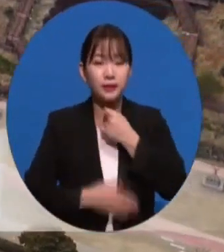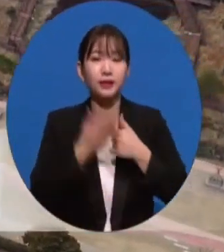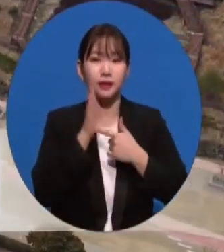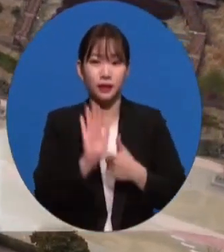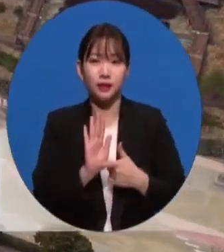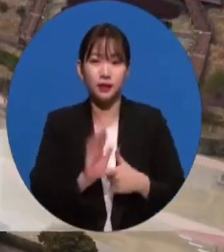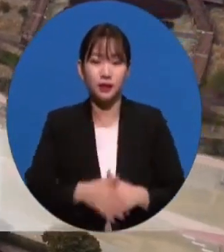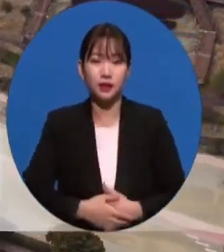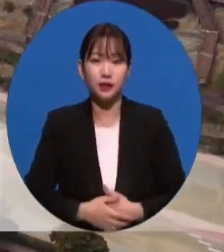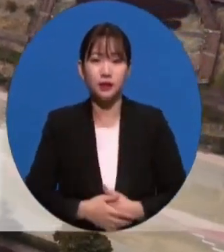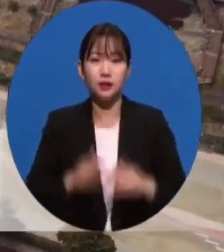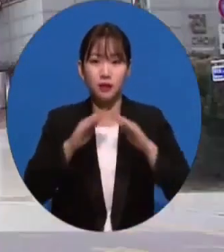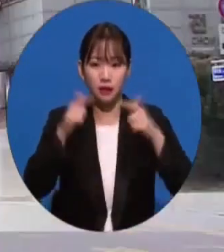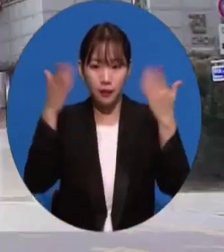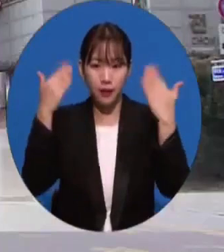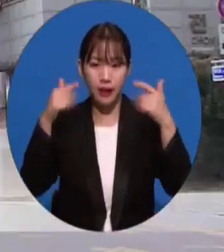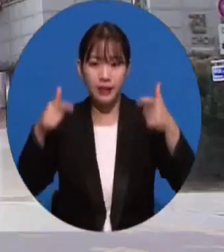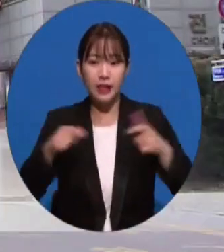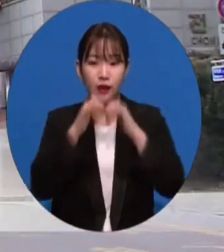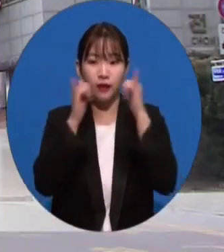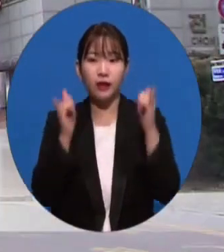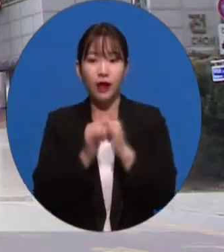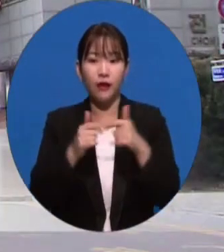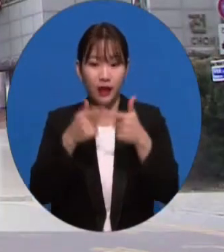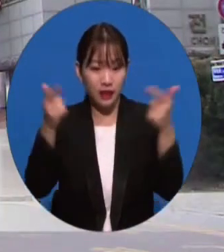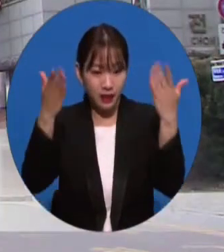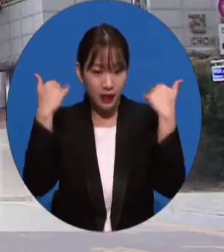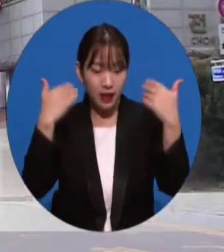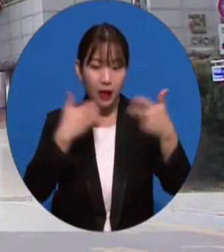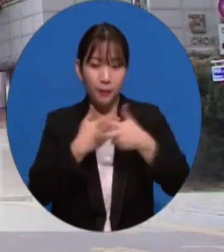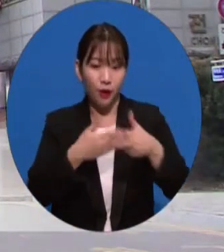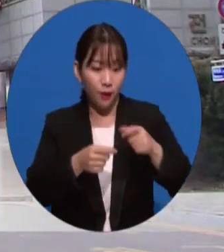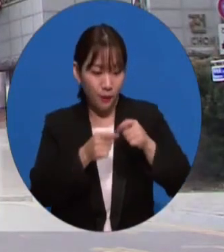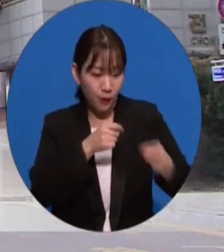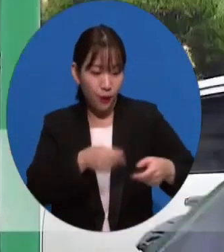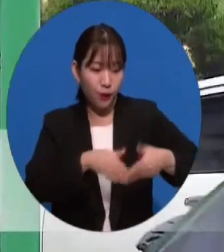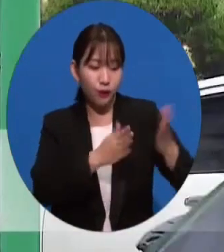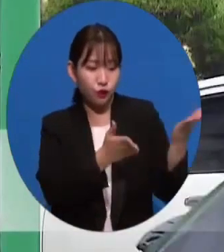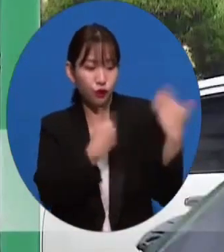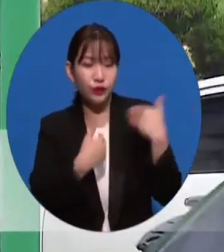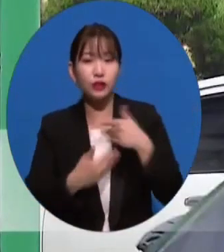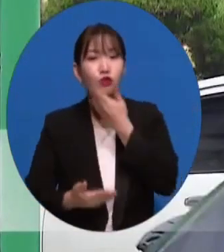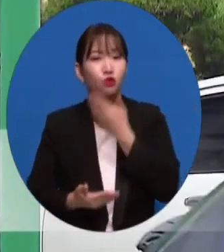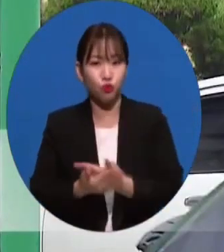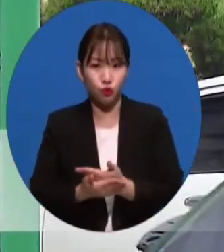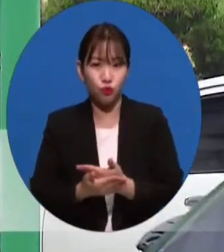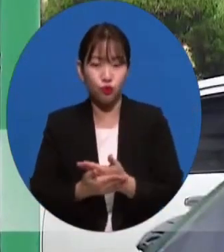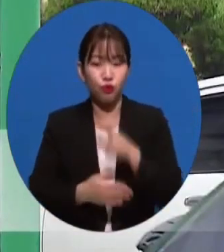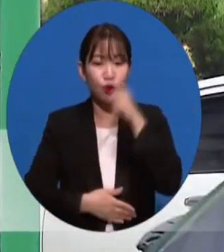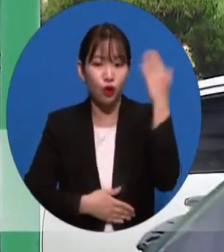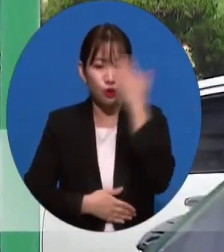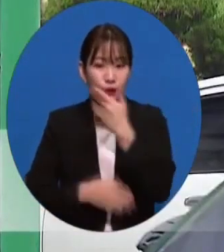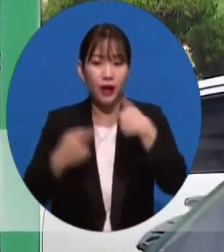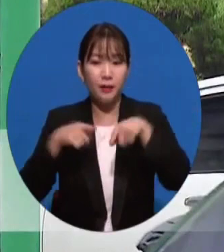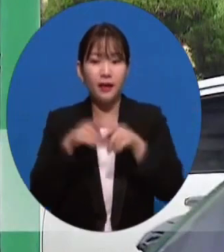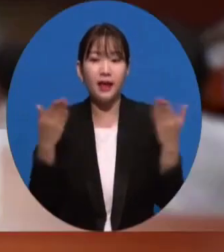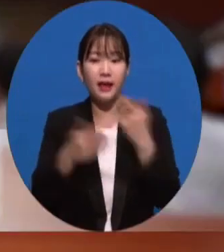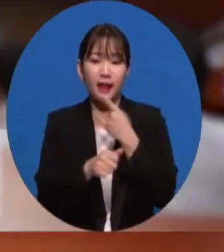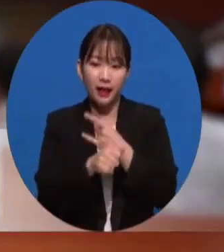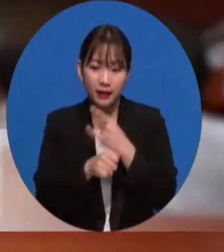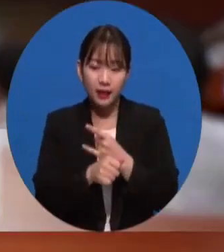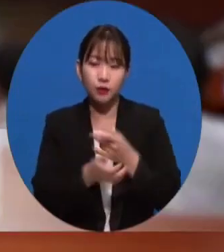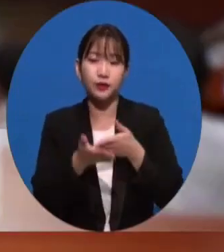나타냈습니다 전남대는 지역사회의 대학병원 분원 유치 의지가 중요하다며 여수시의 공동 용역을